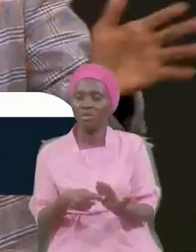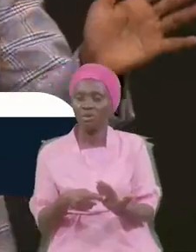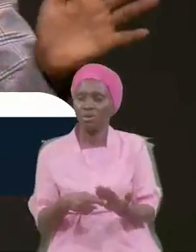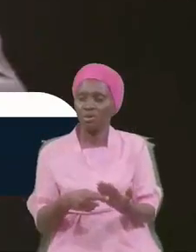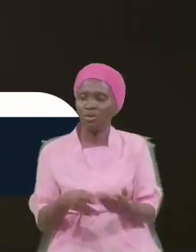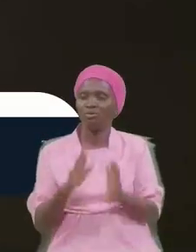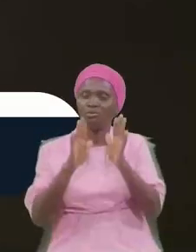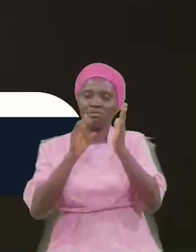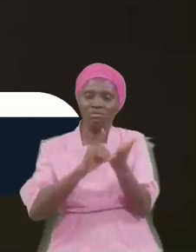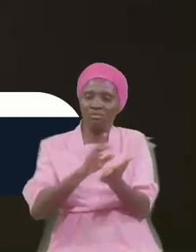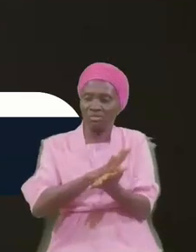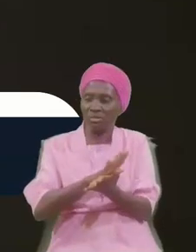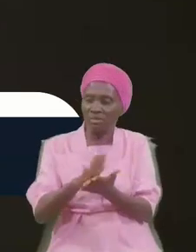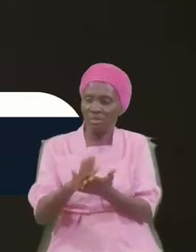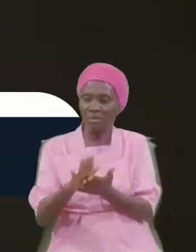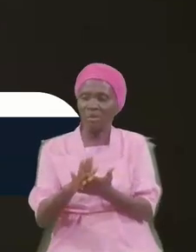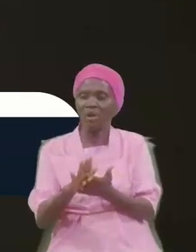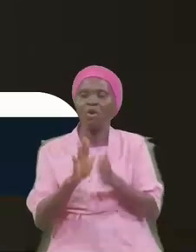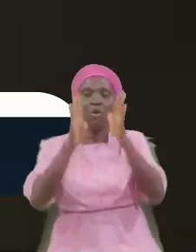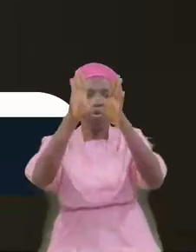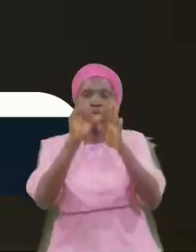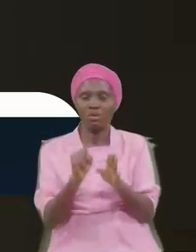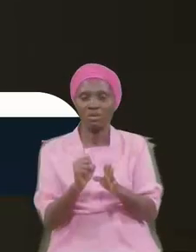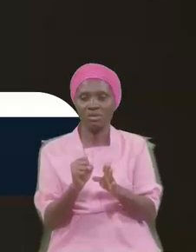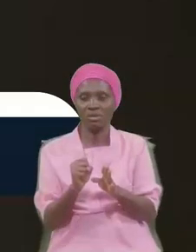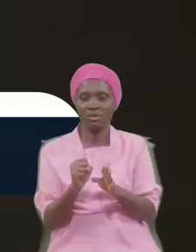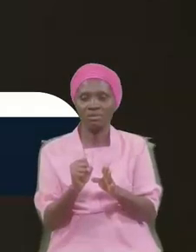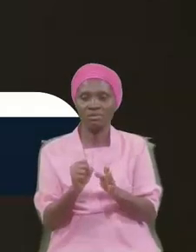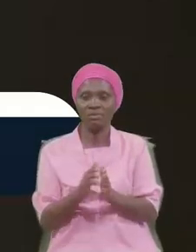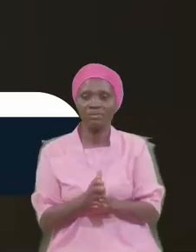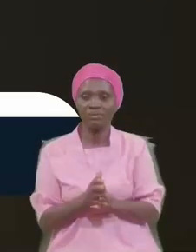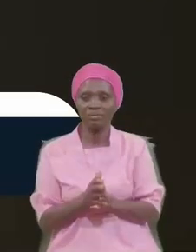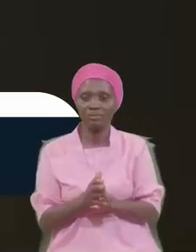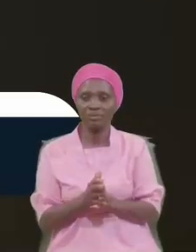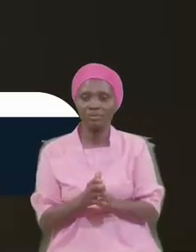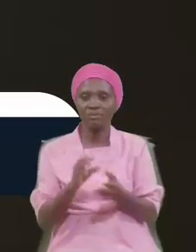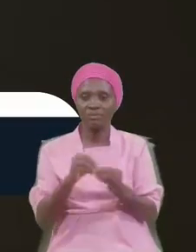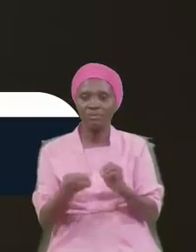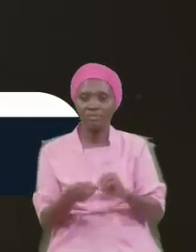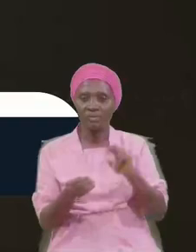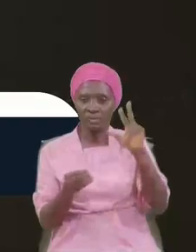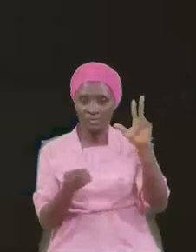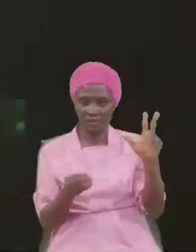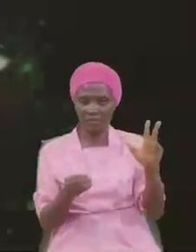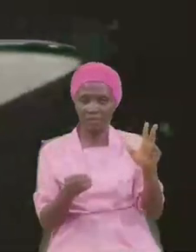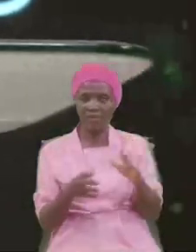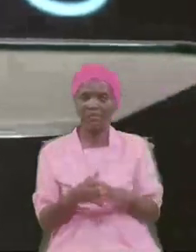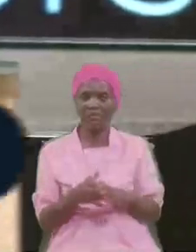voici la voie, le moyen simplifié. Les moyens simplifiés à la restauration des prodiges